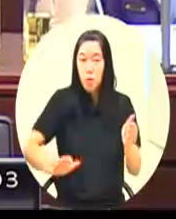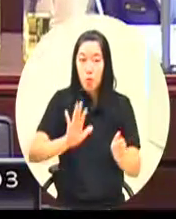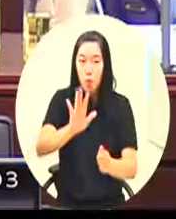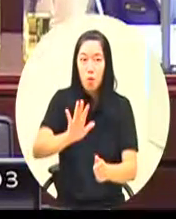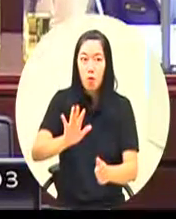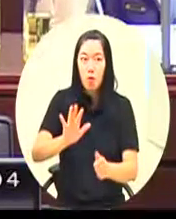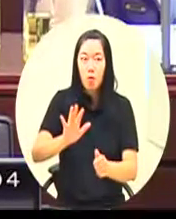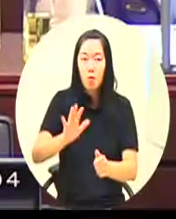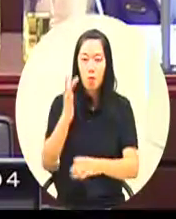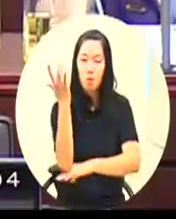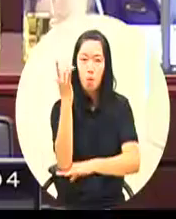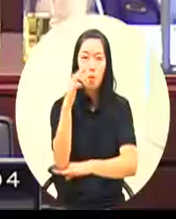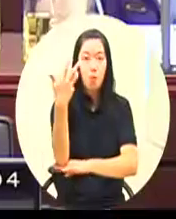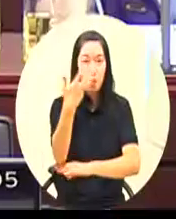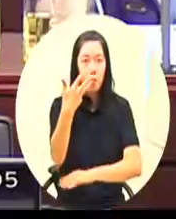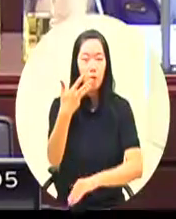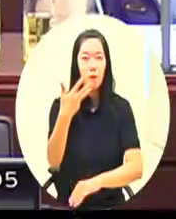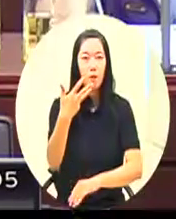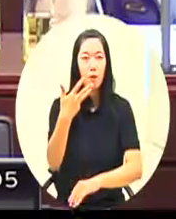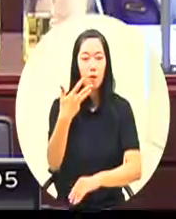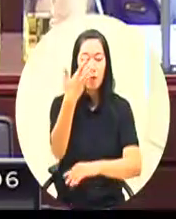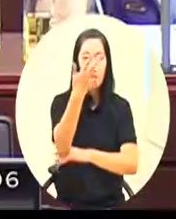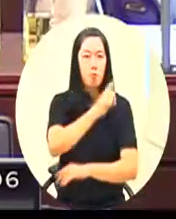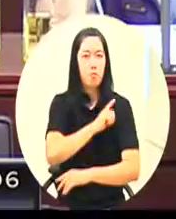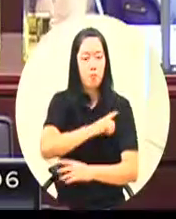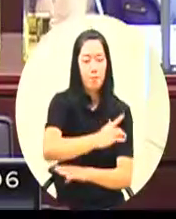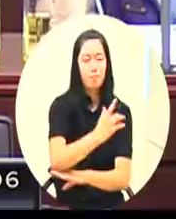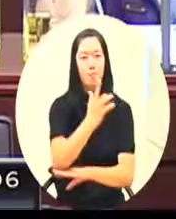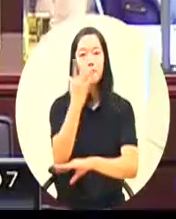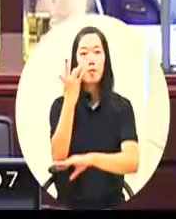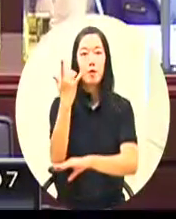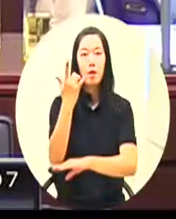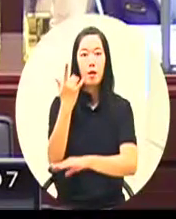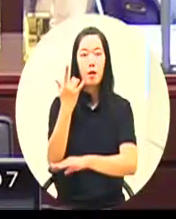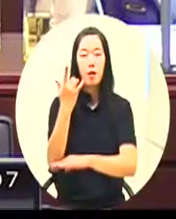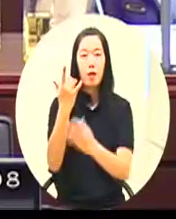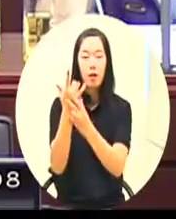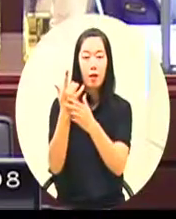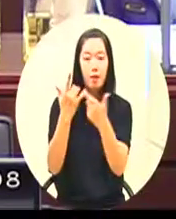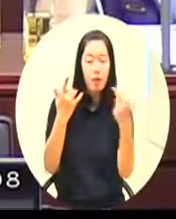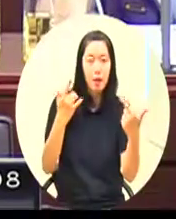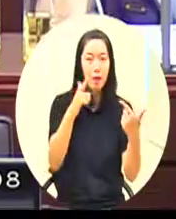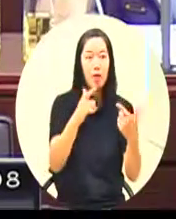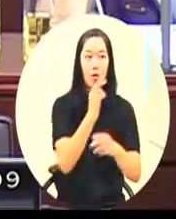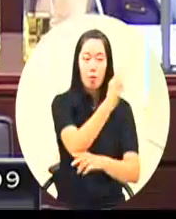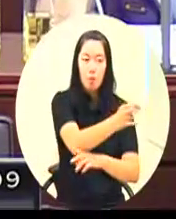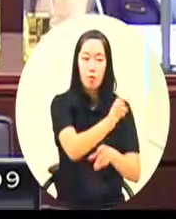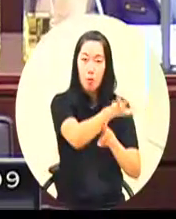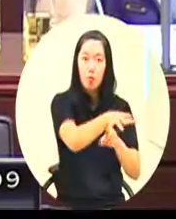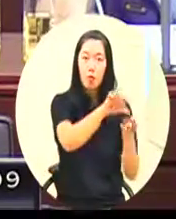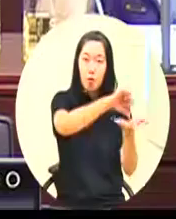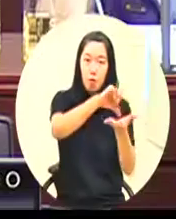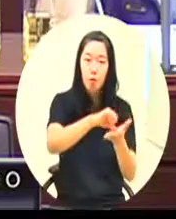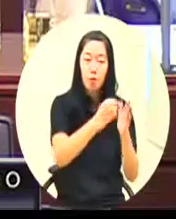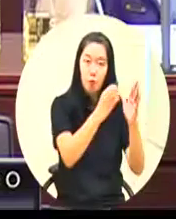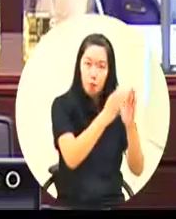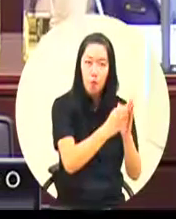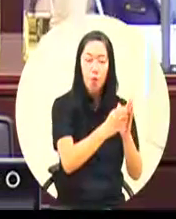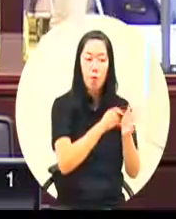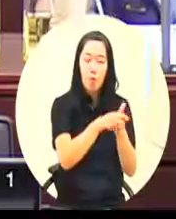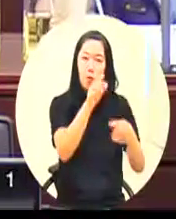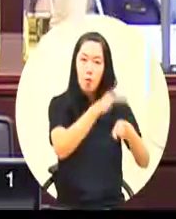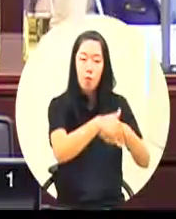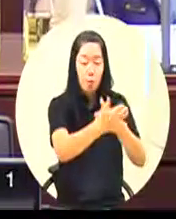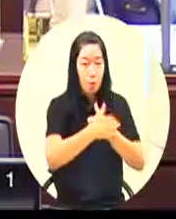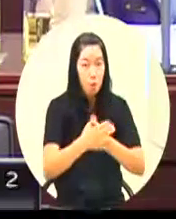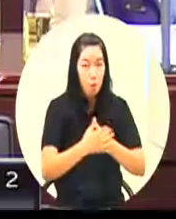有8棵，其中一棵自己扶正了，那另外6棵我们都请农业局的专业进来协助，这就是155